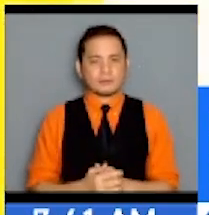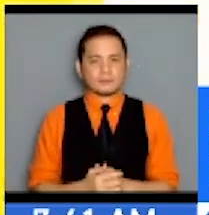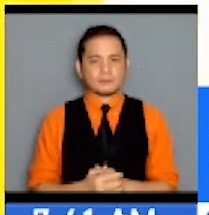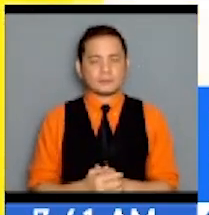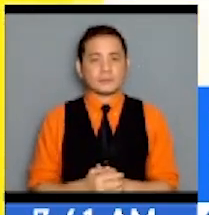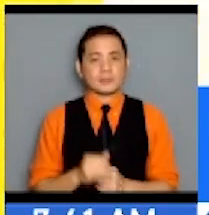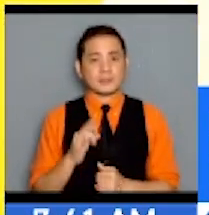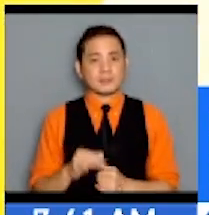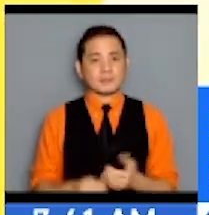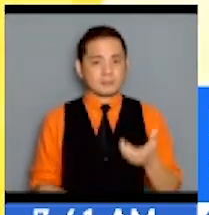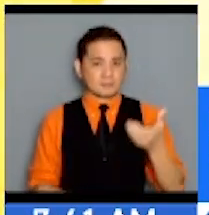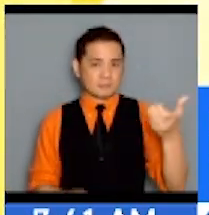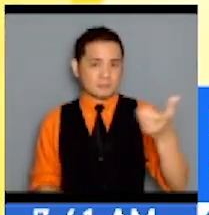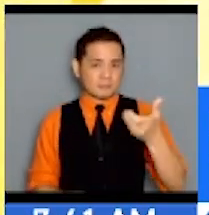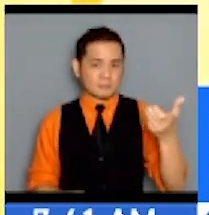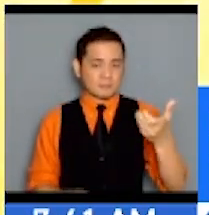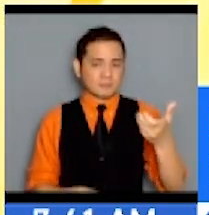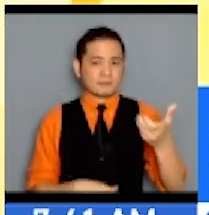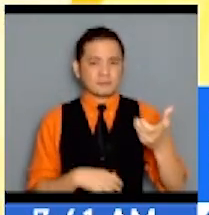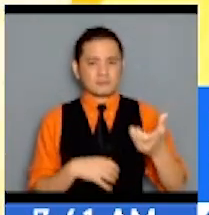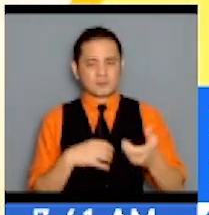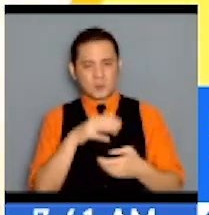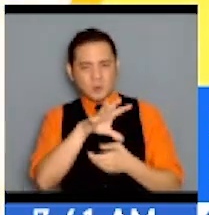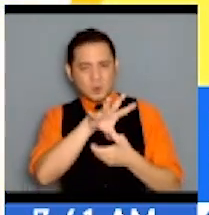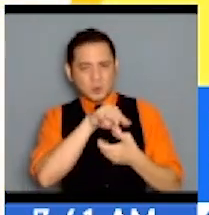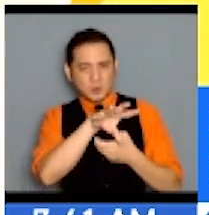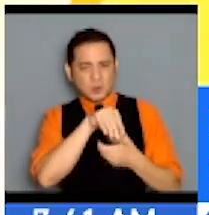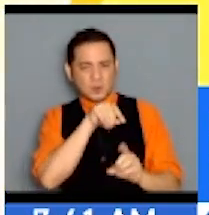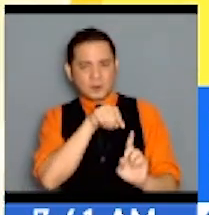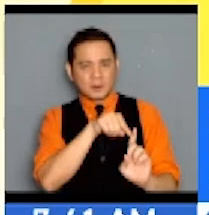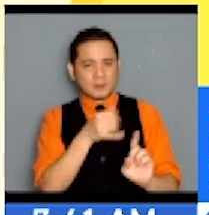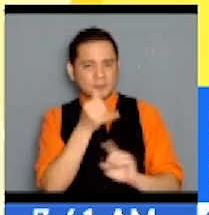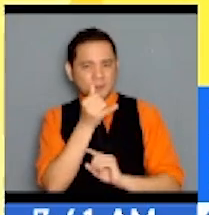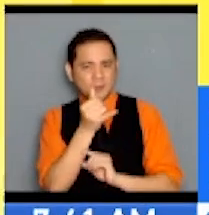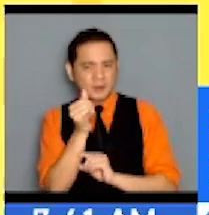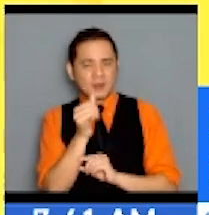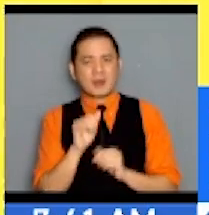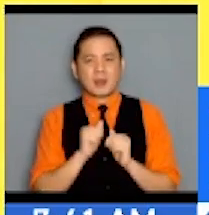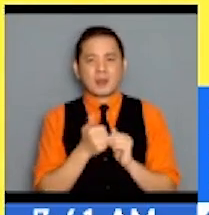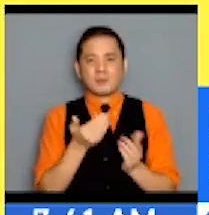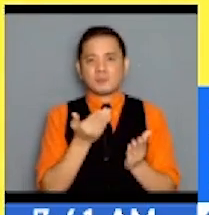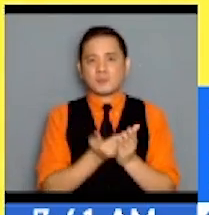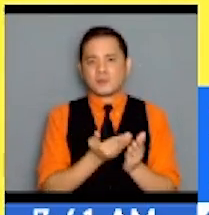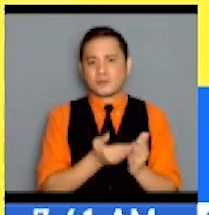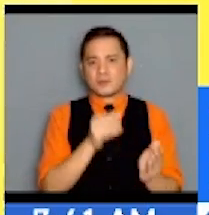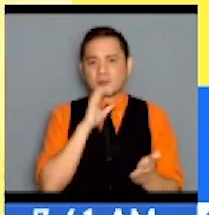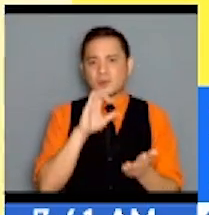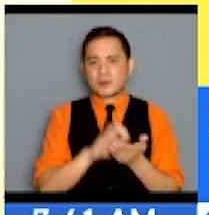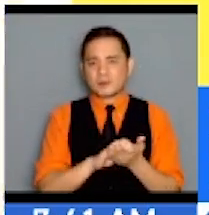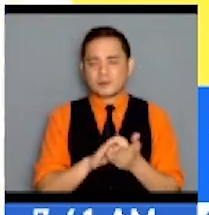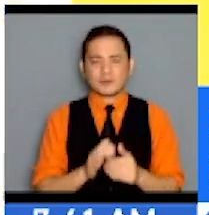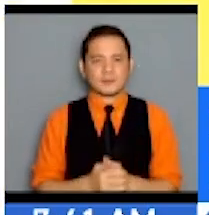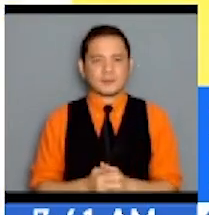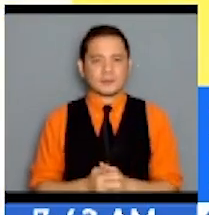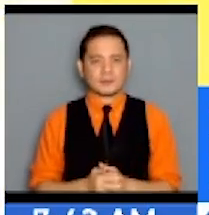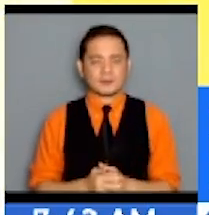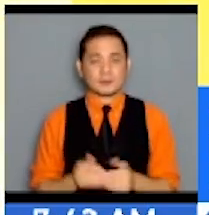camera, paano ba pinapatunayan na nagkaroon halimbawa ng pagtatalik si misis? So actually dati, puro ang tinatawag